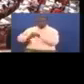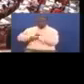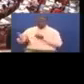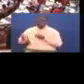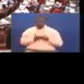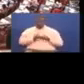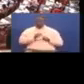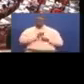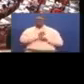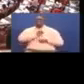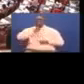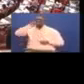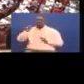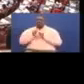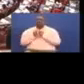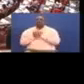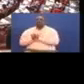sifa ya 10.